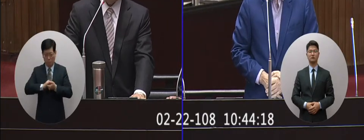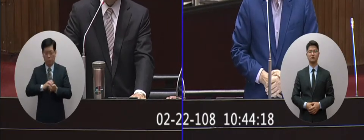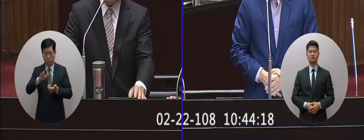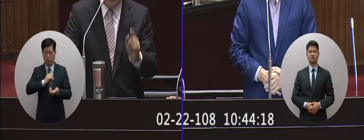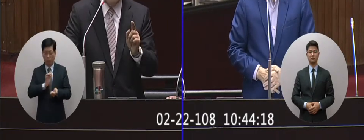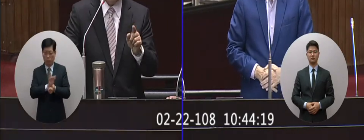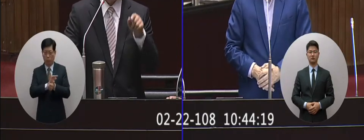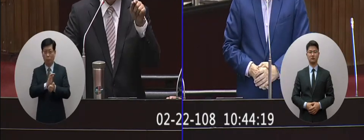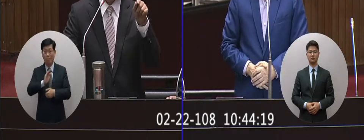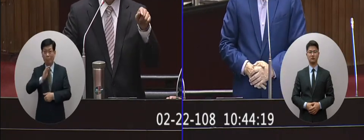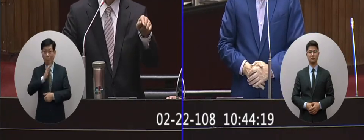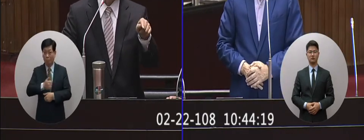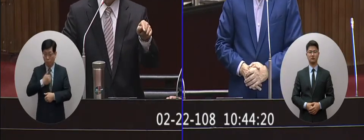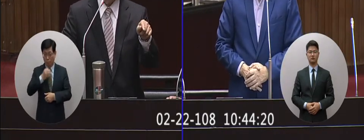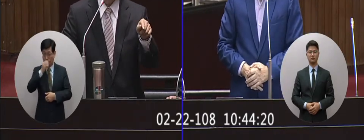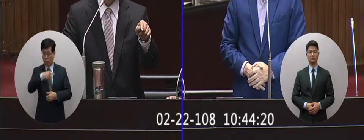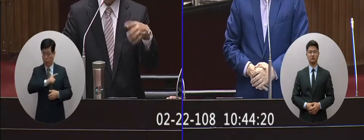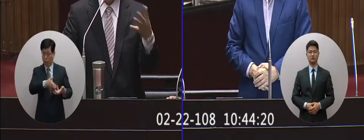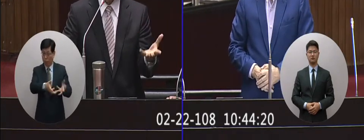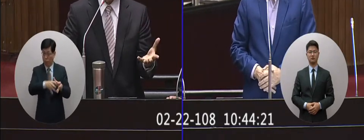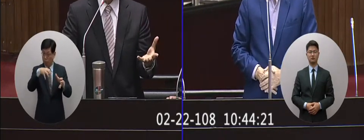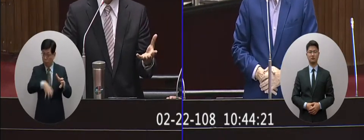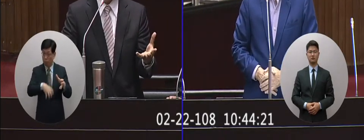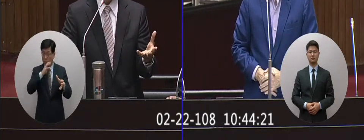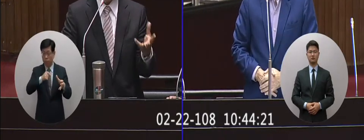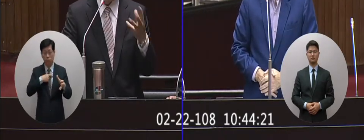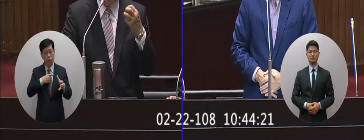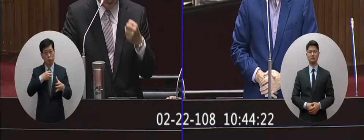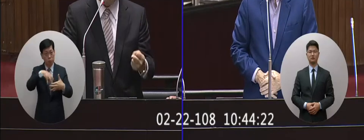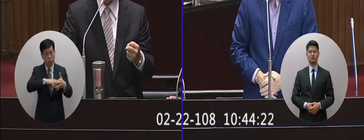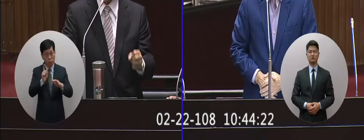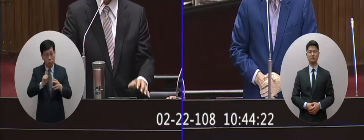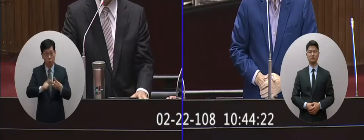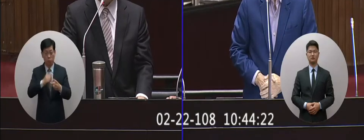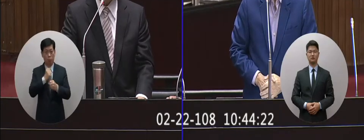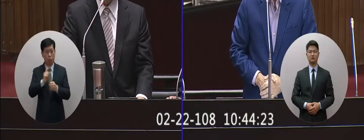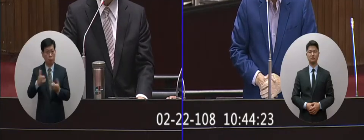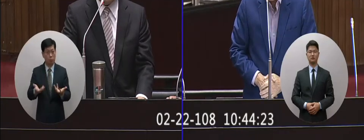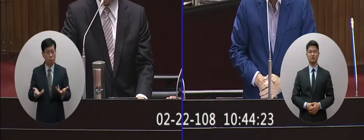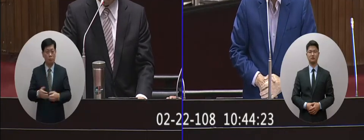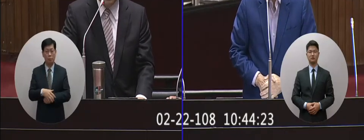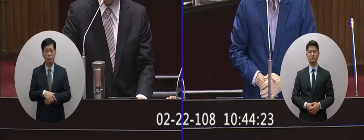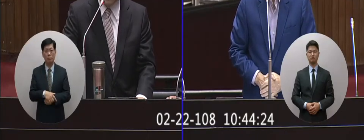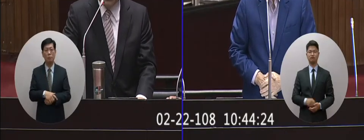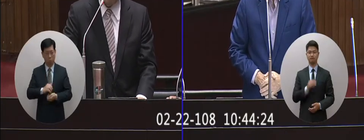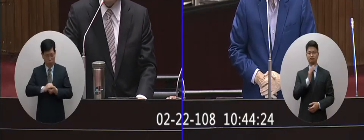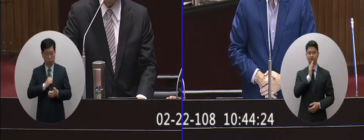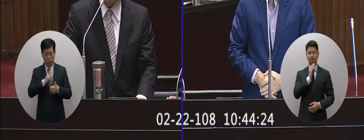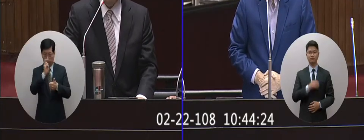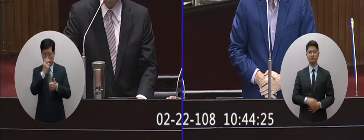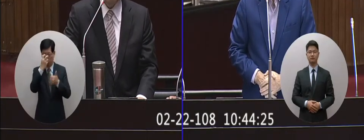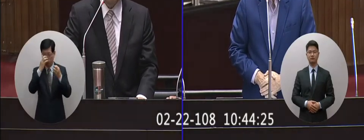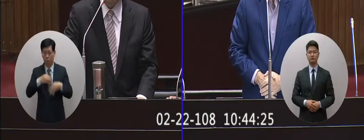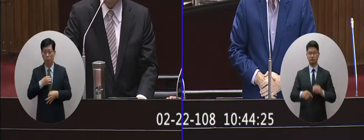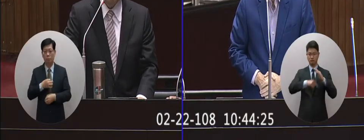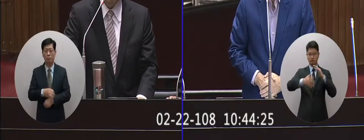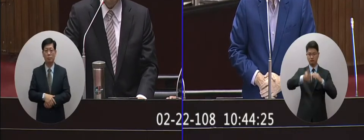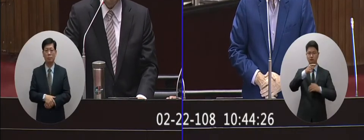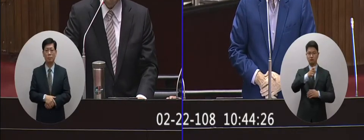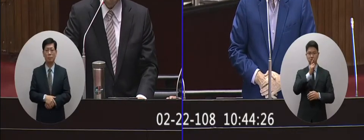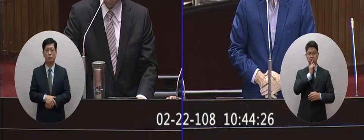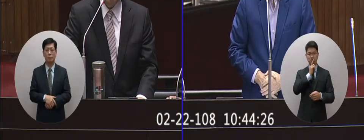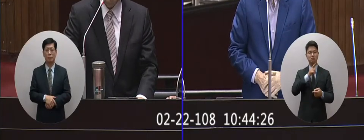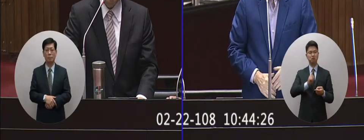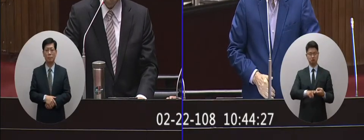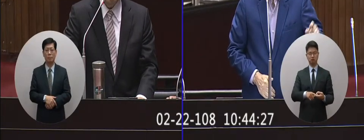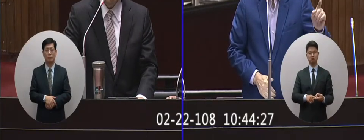有效的。但还是要看这个队到底是怎么做，或者做出什么事，这个也必须检讨的。 院长讲的话中